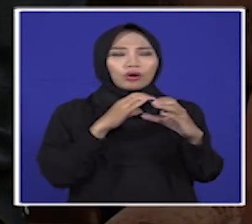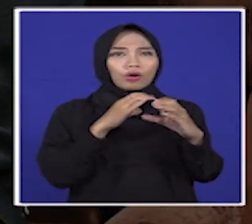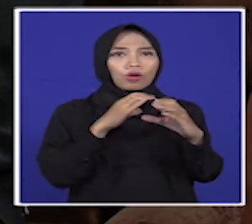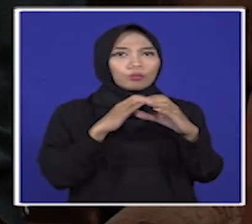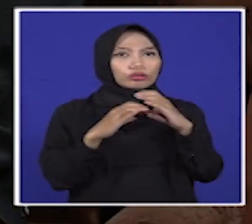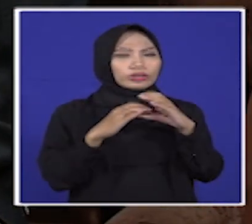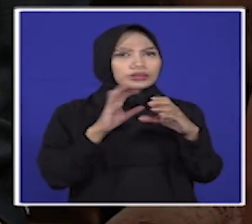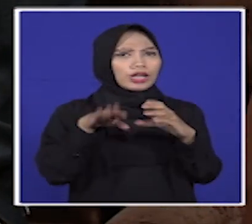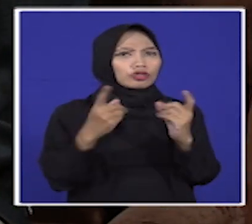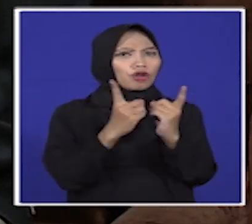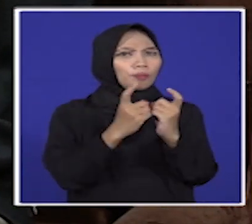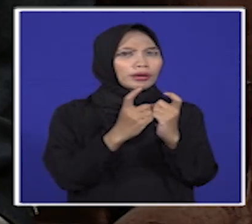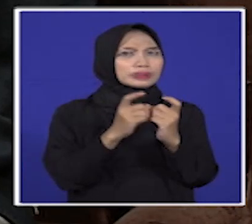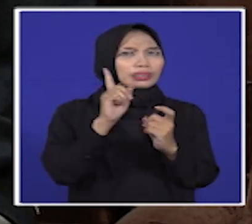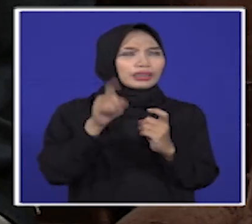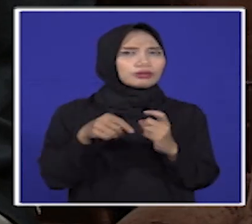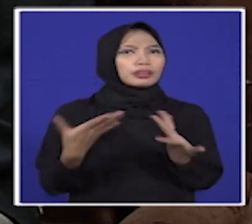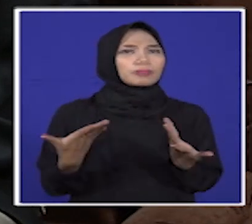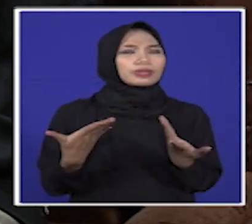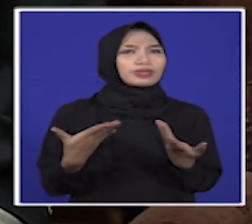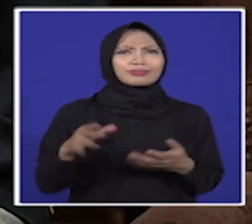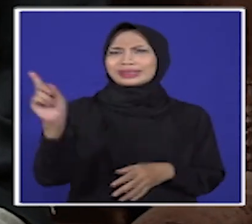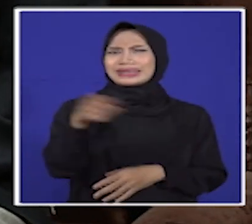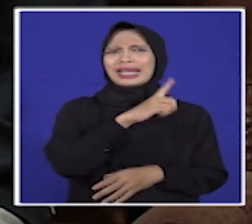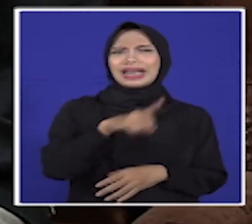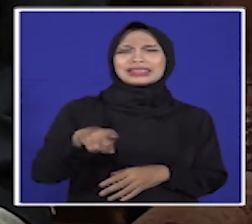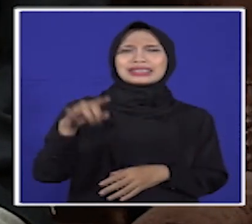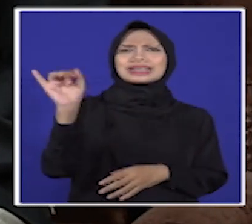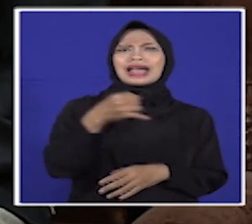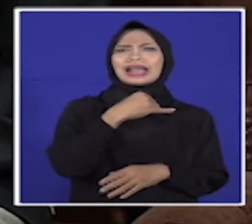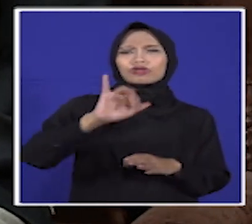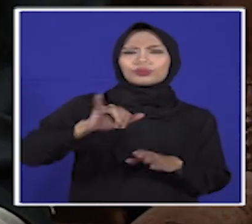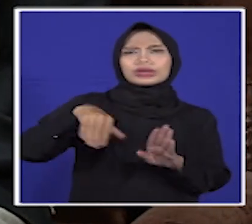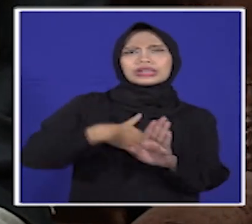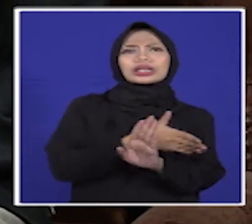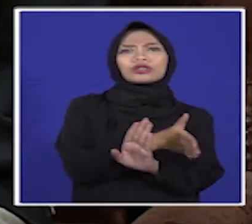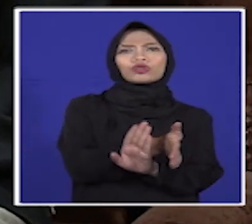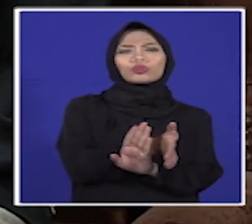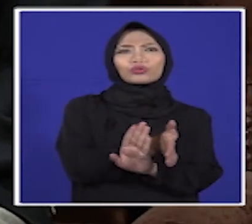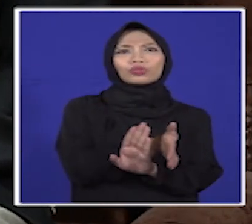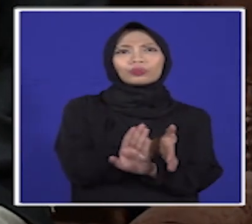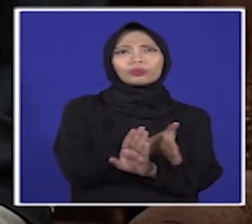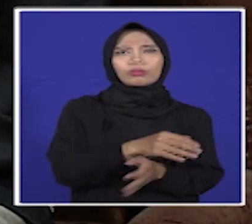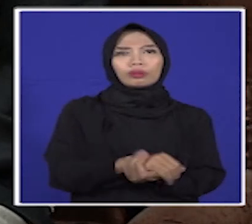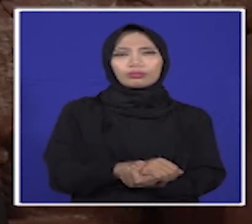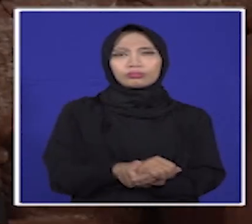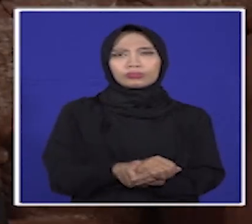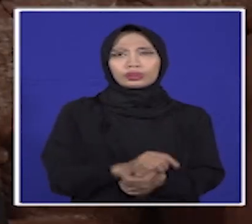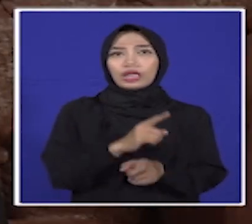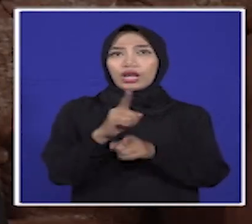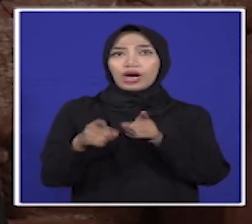sampai terjadi hubungan secara biologis, itu maka sama dengan hubungan berzina.